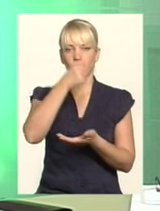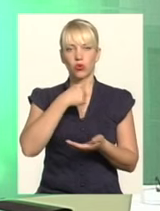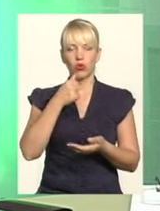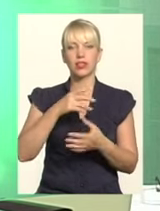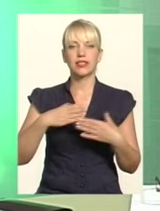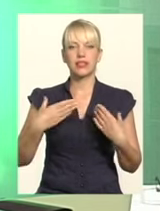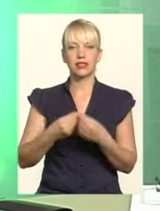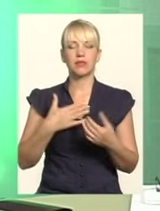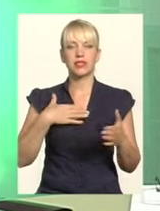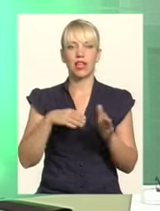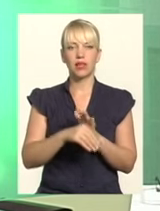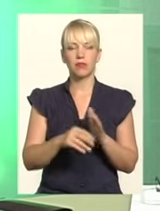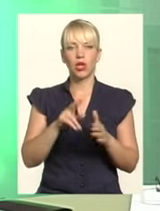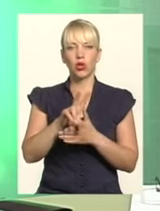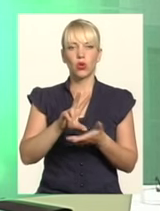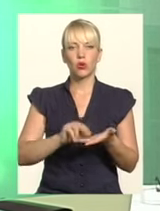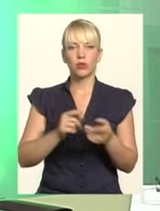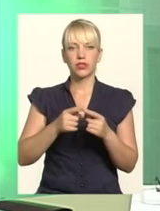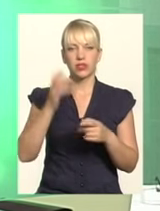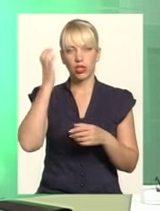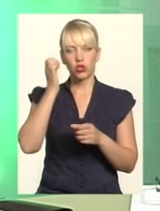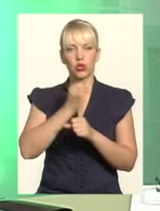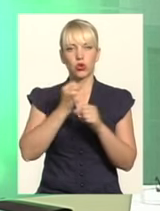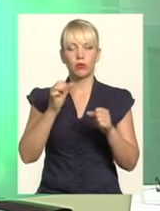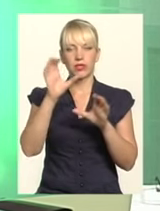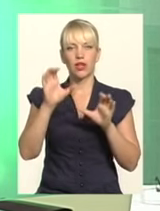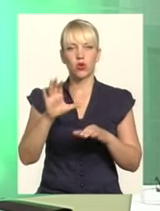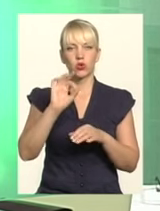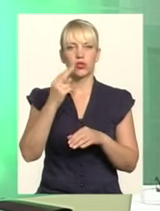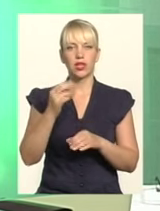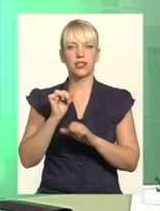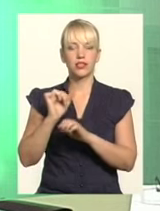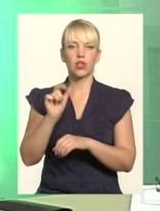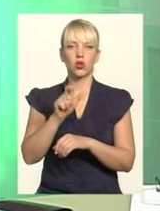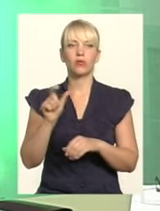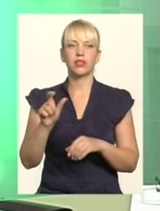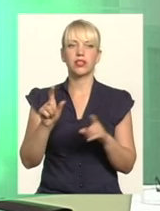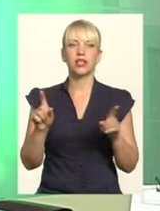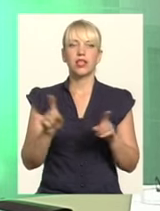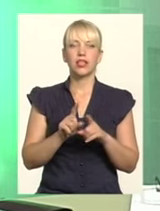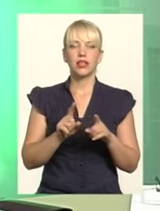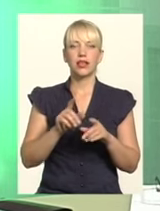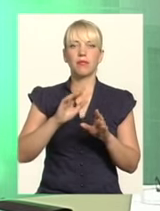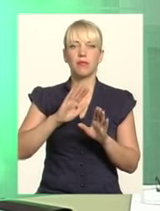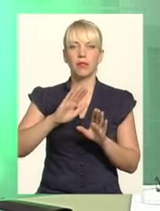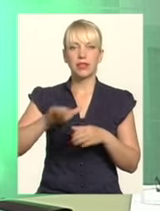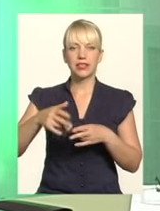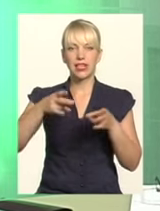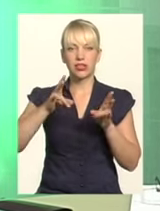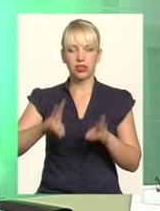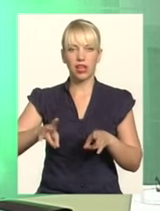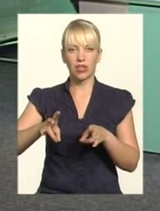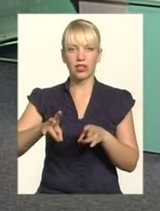сім'ї загиблих. До прикладу, це Чорнобильський закон про соціальний запис громадян, які постраждали внаслідок Чорнобильської катастрофи. Це також